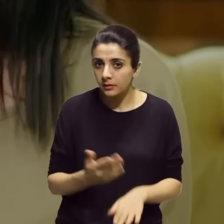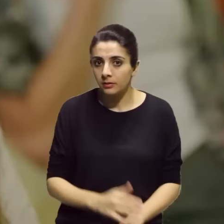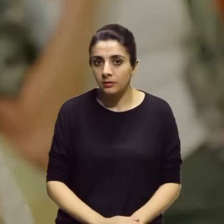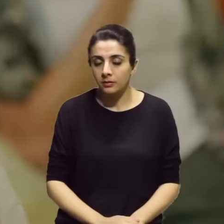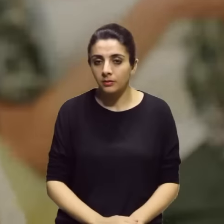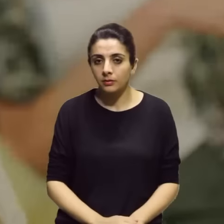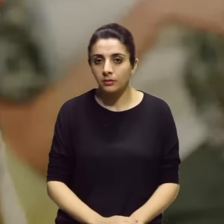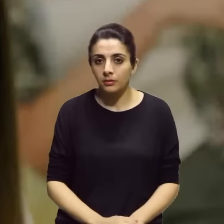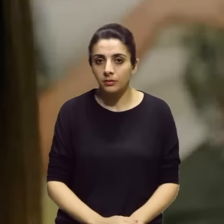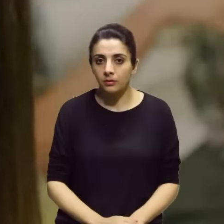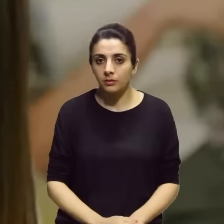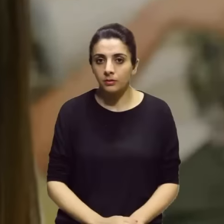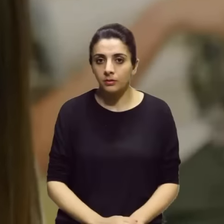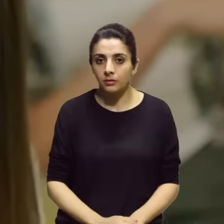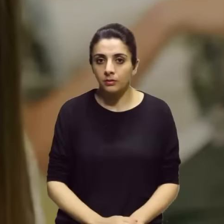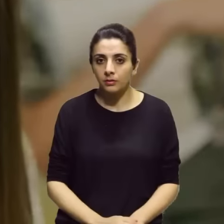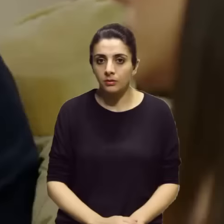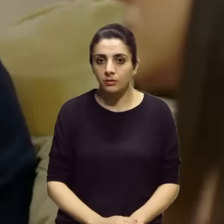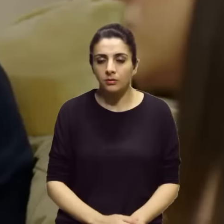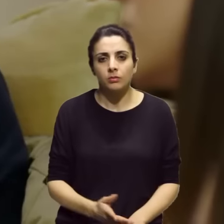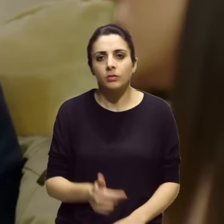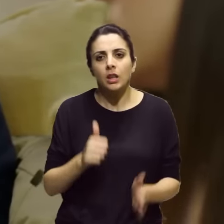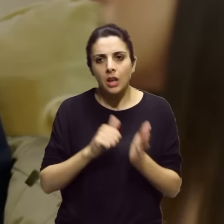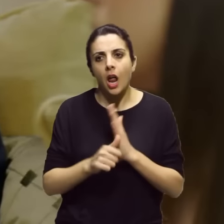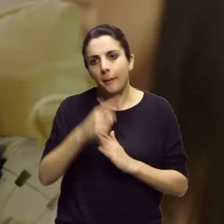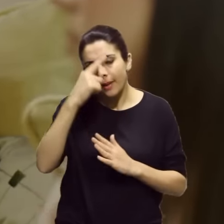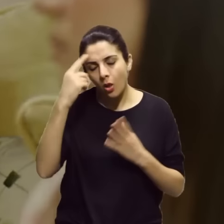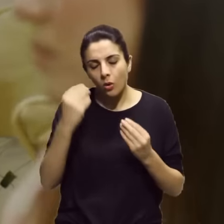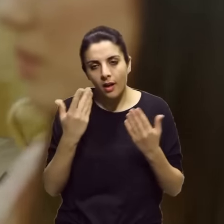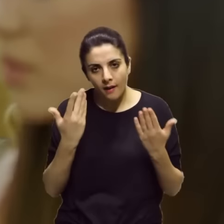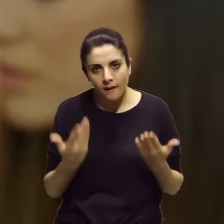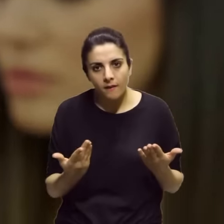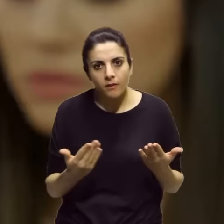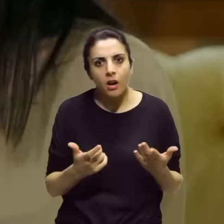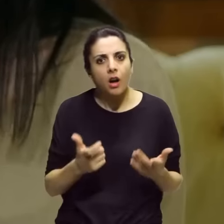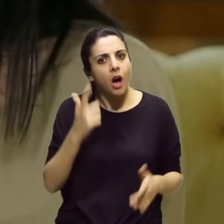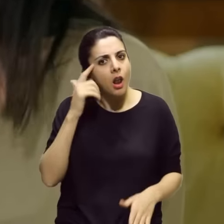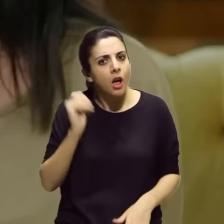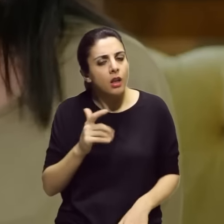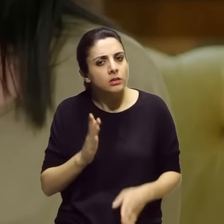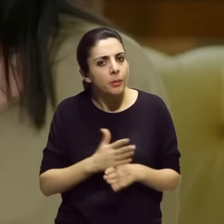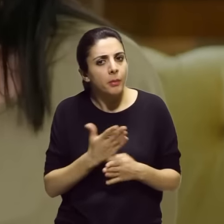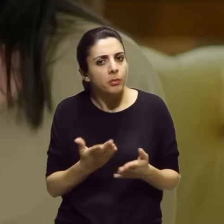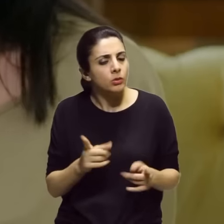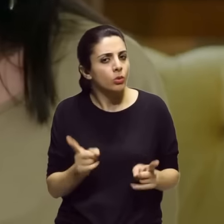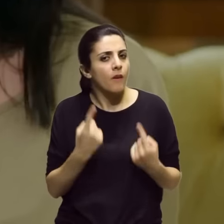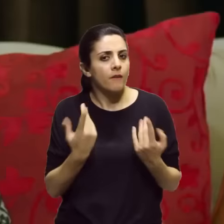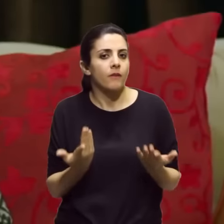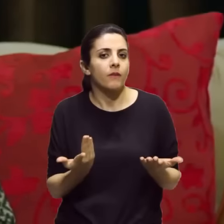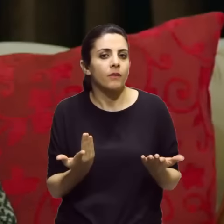Melda'ya gıcık, sevimsiz diye Ömer'e döndü. Gün belli oldu olmasına Melda. Nereden aklına geldi şimdi senin bu soru? Allah